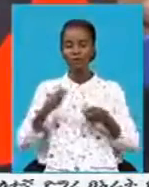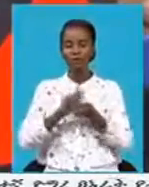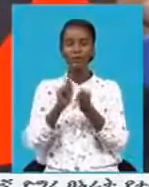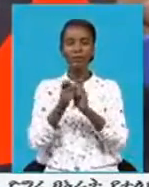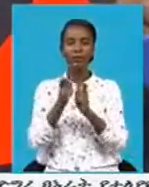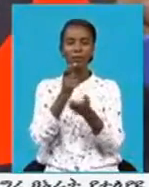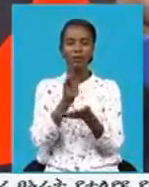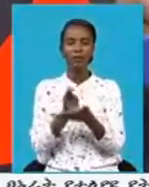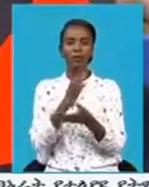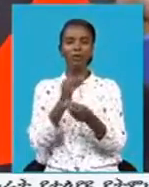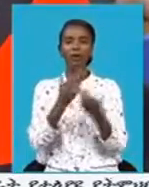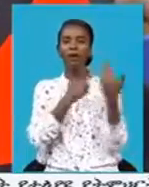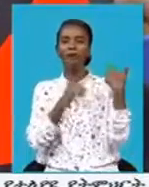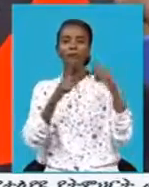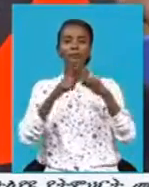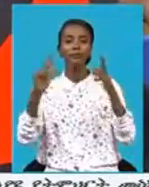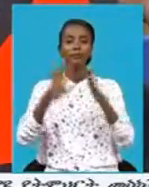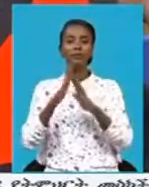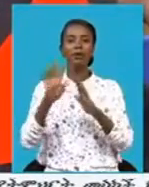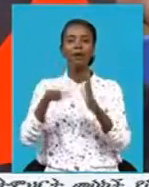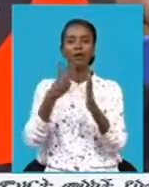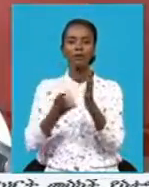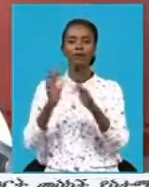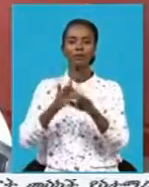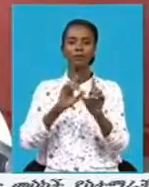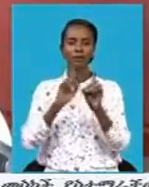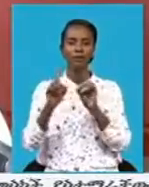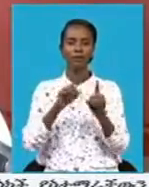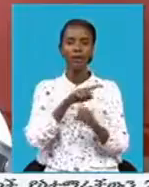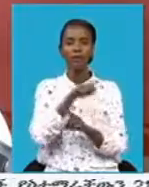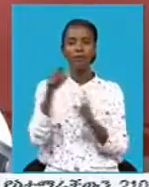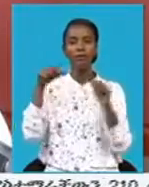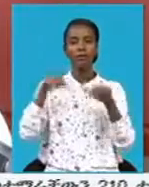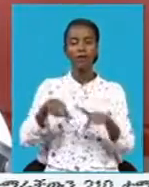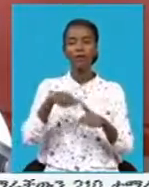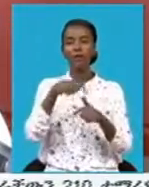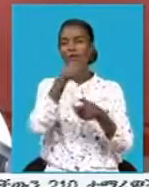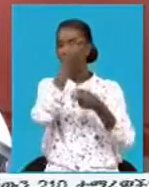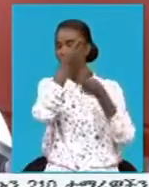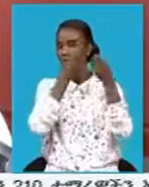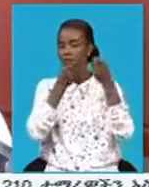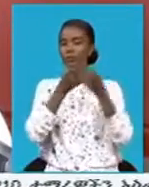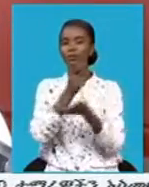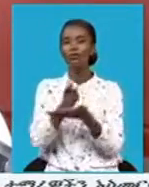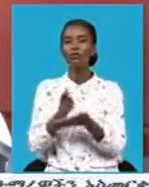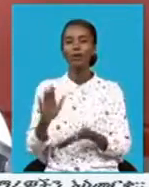ተመራቂዎች ኃላፊነት የላቀ መሆኑን በመርሃ ግብሩ ላይ ተናግሯል። እናንተ ዛሬ የተመረቃችሁት ምሩቃን